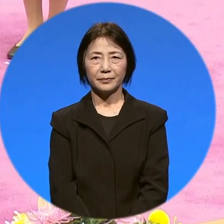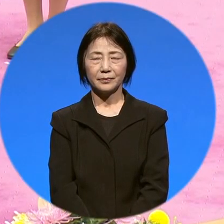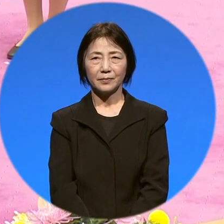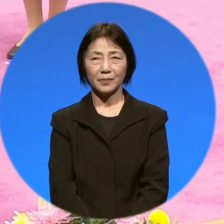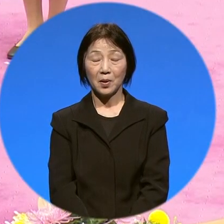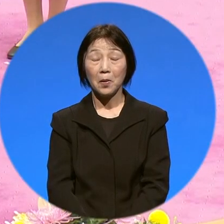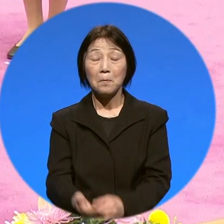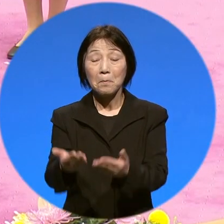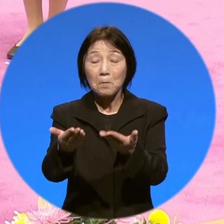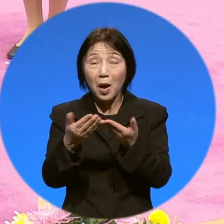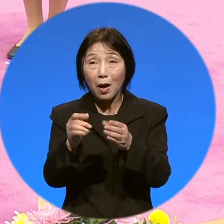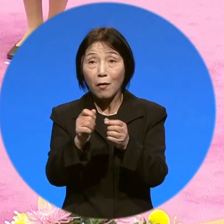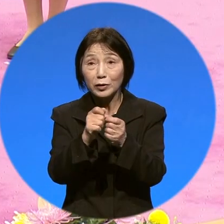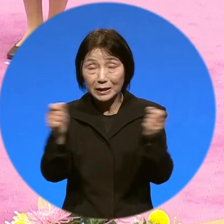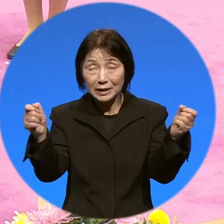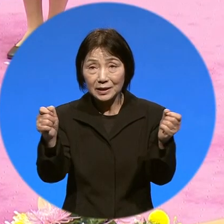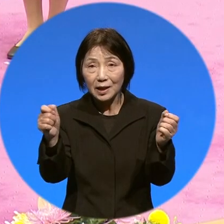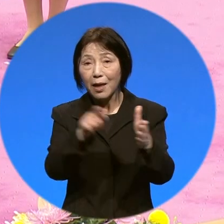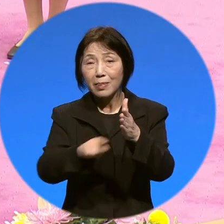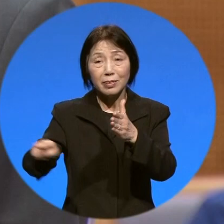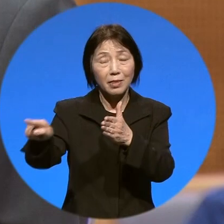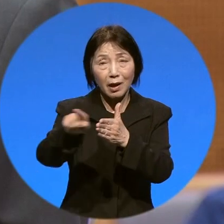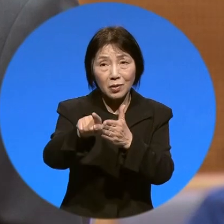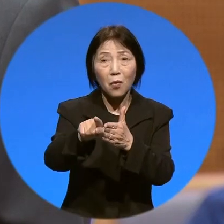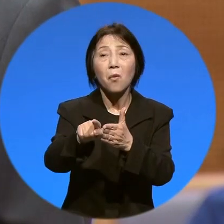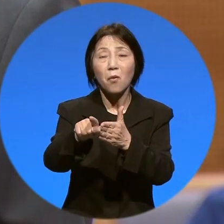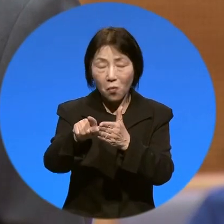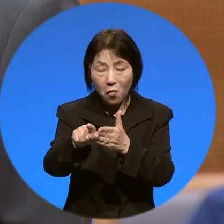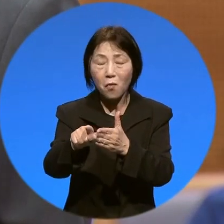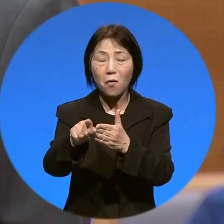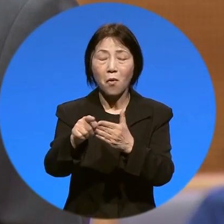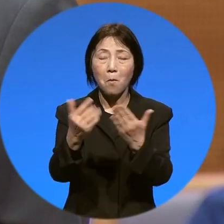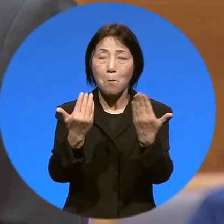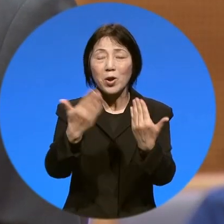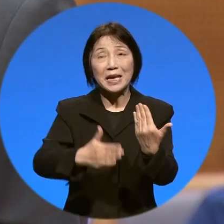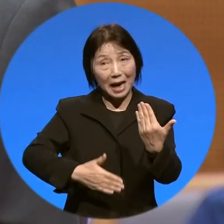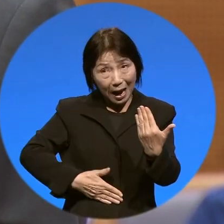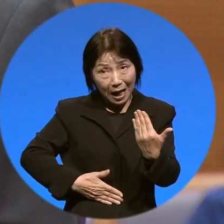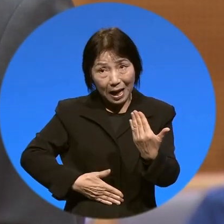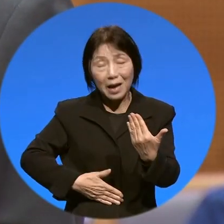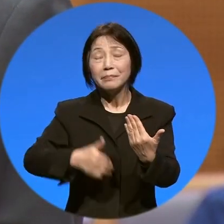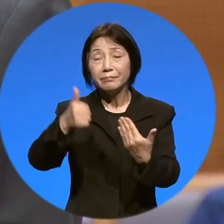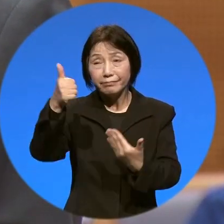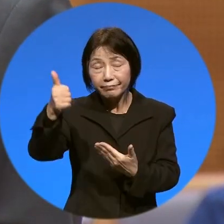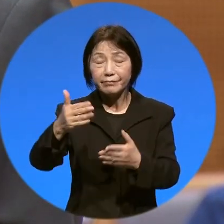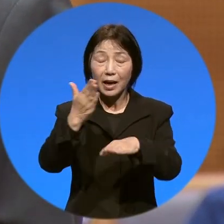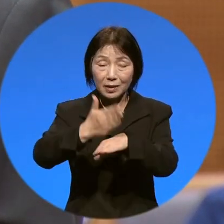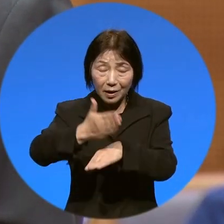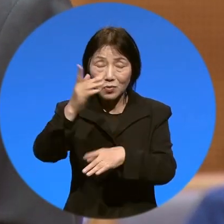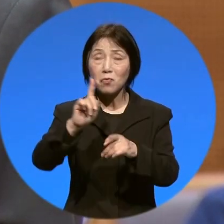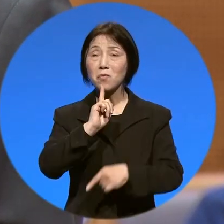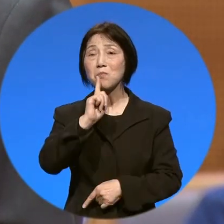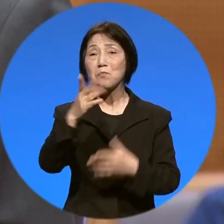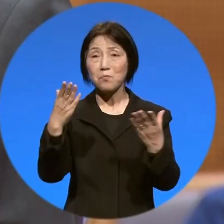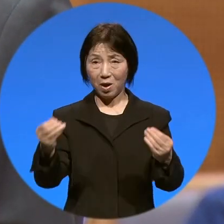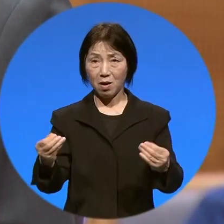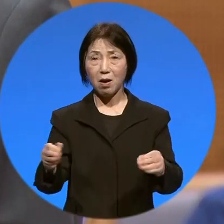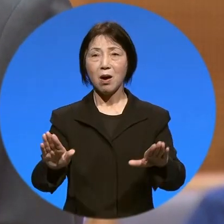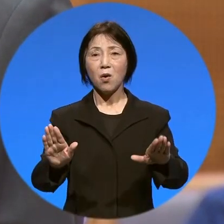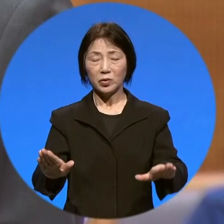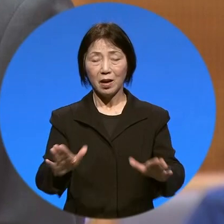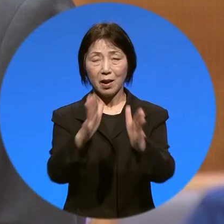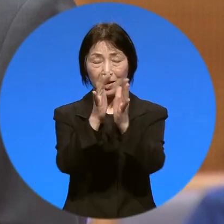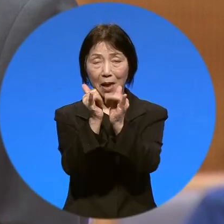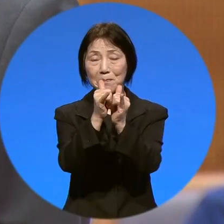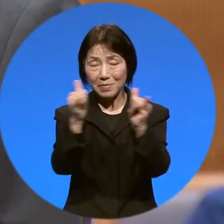受賞式では受賞者を代表して森原さんがお礼の言葉を述べました。 本日県民